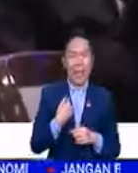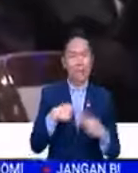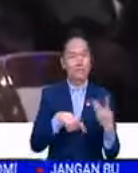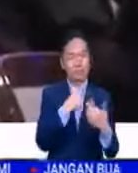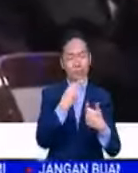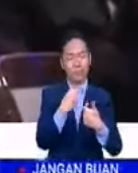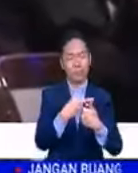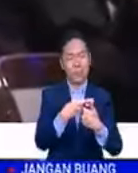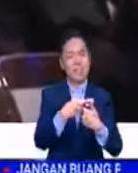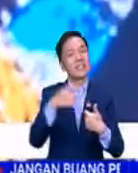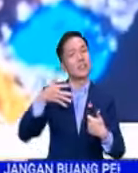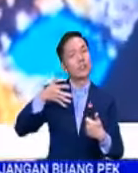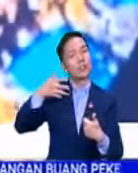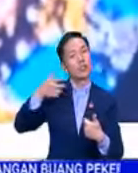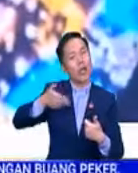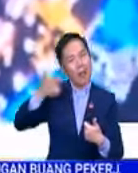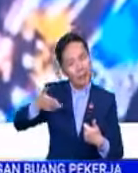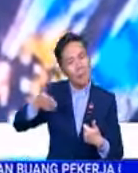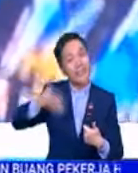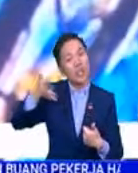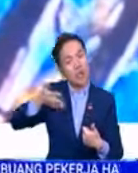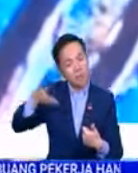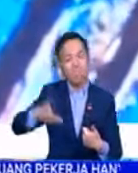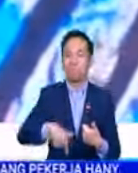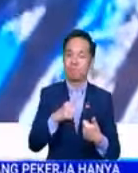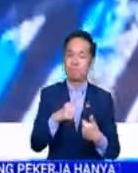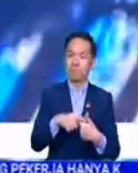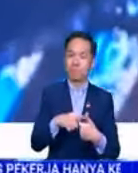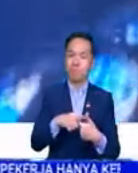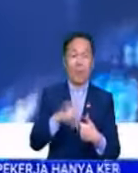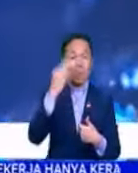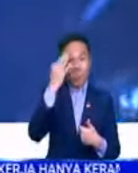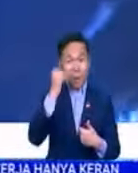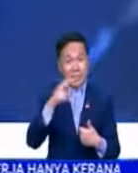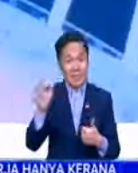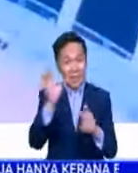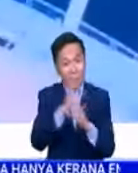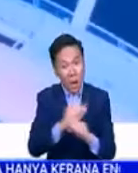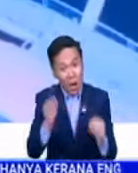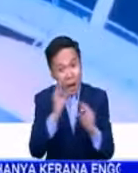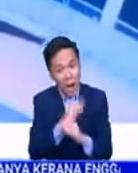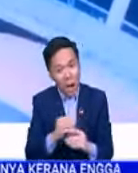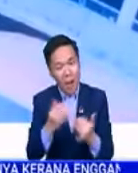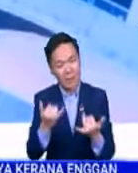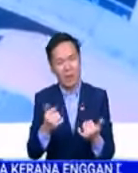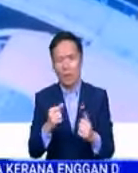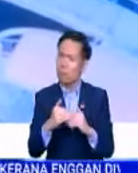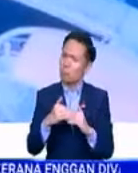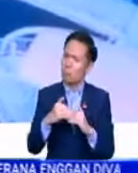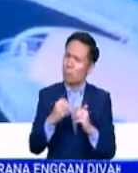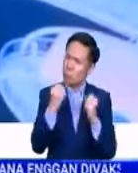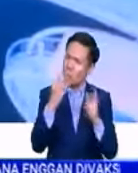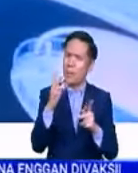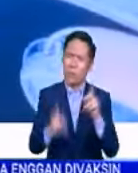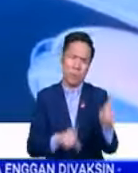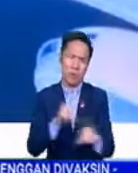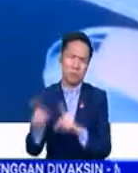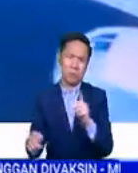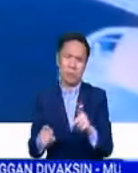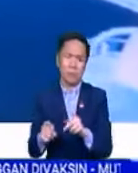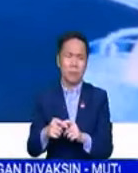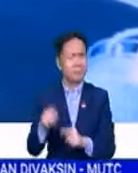segmen sejarahnya. Kerana dalam konteks kita di negeri Sarawak masih ramai